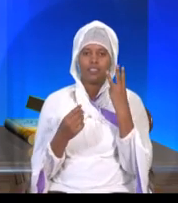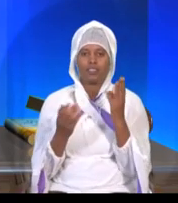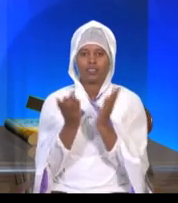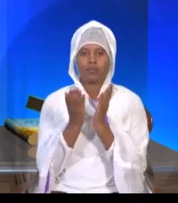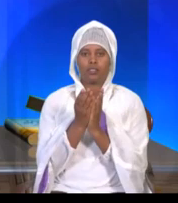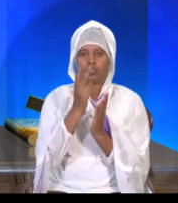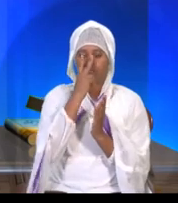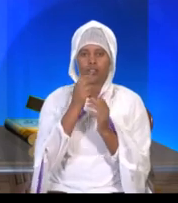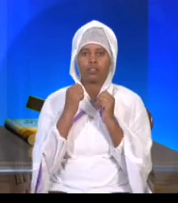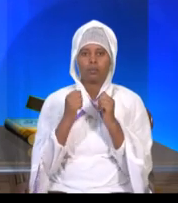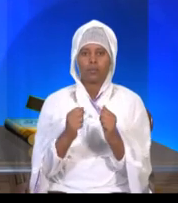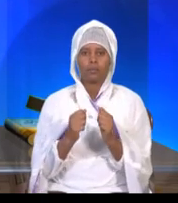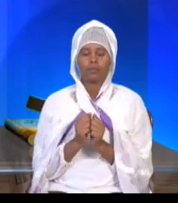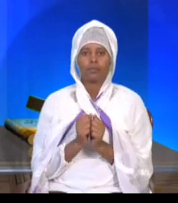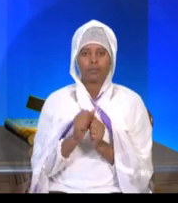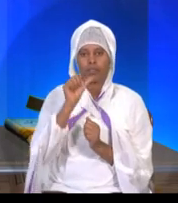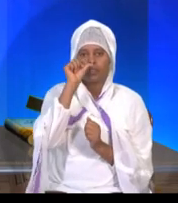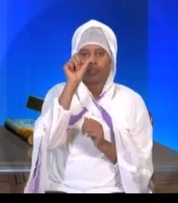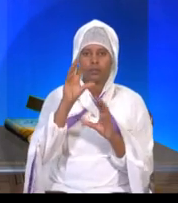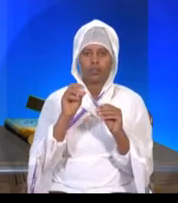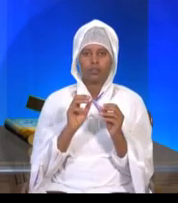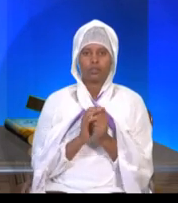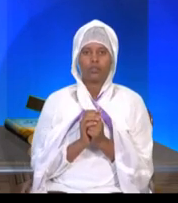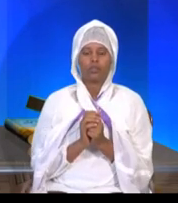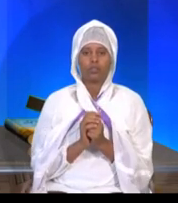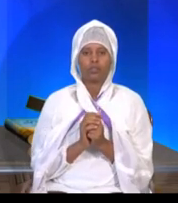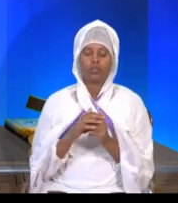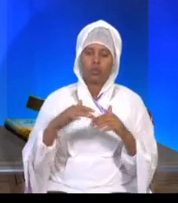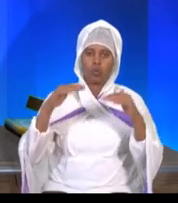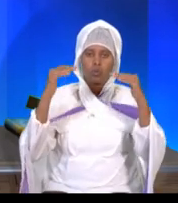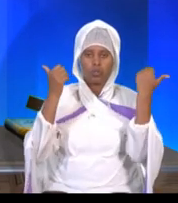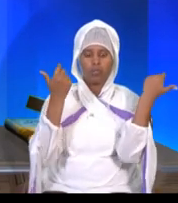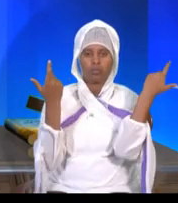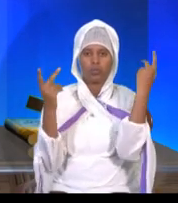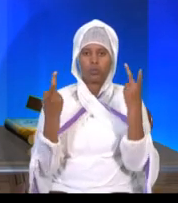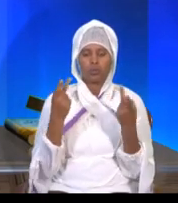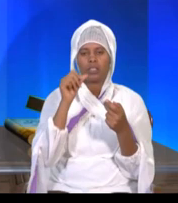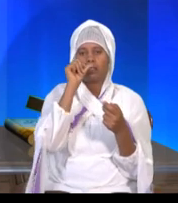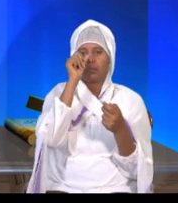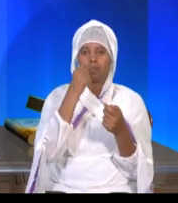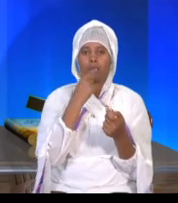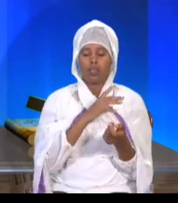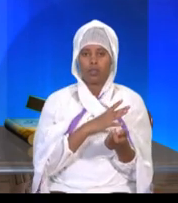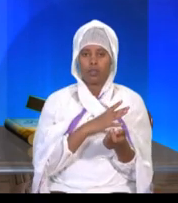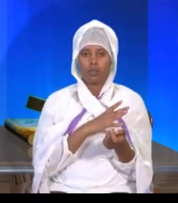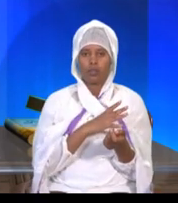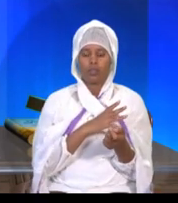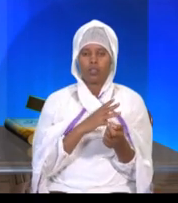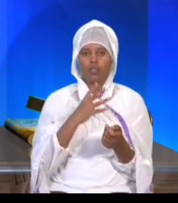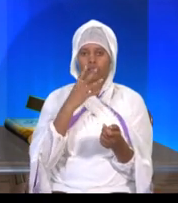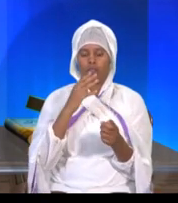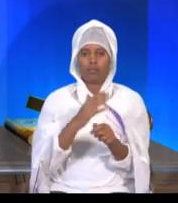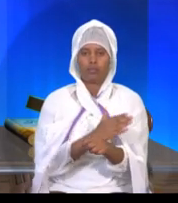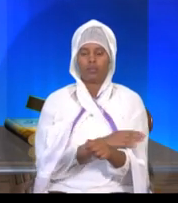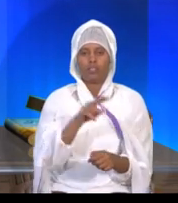ሳሳይ ትምርቲ ክንማሃሮስ ግባአና ትዕቢት እዩ ልዑልነት ንብሎ ወይ ድማ ትዕቢት ንብሎ